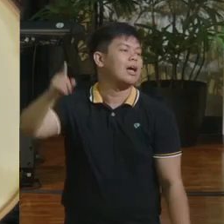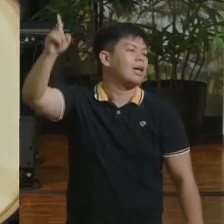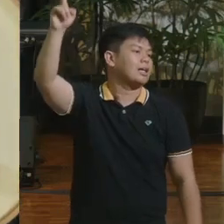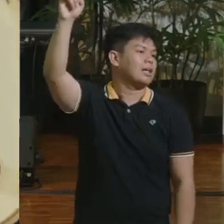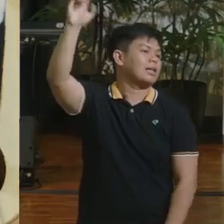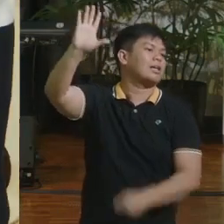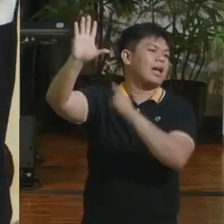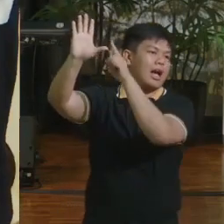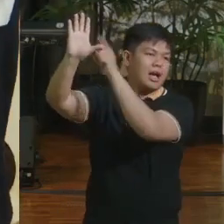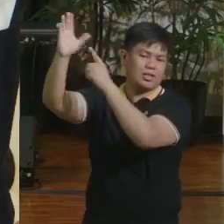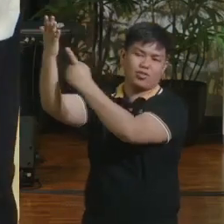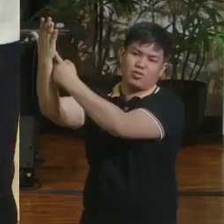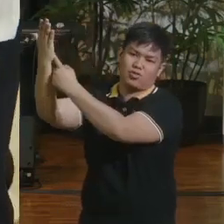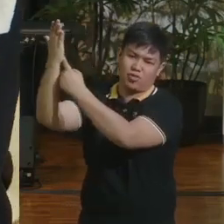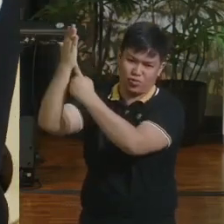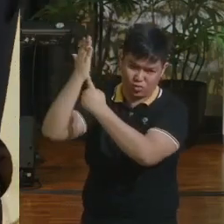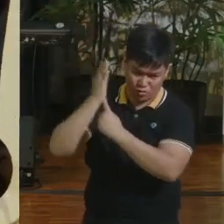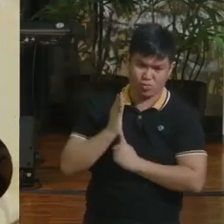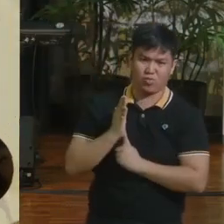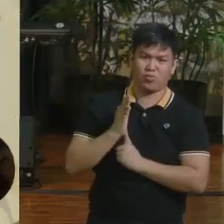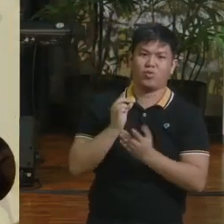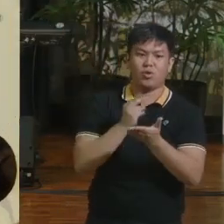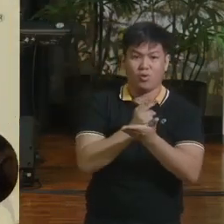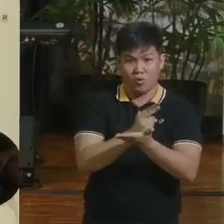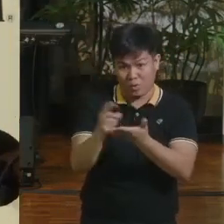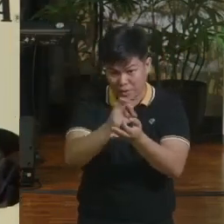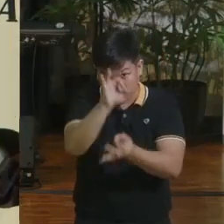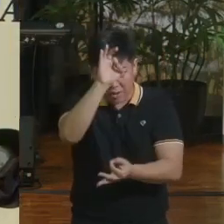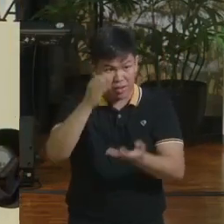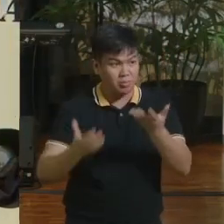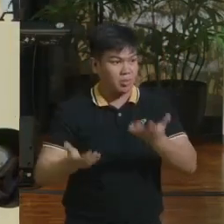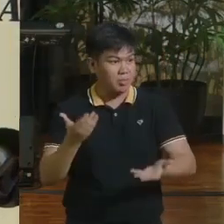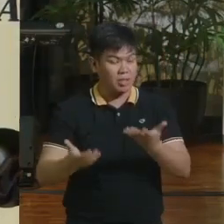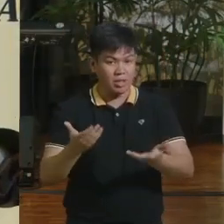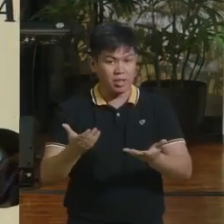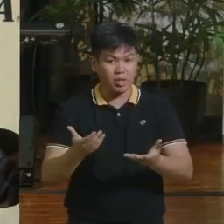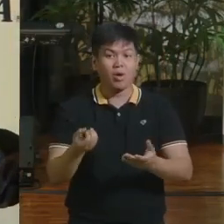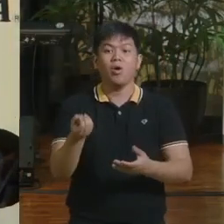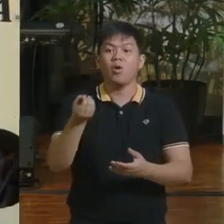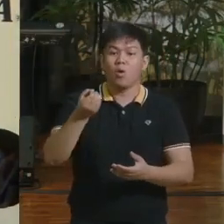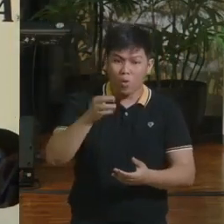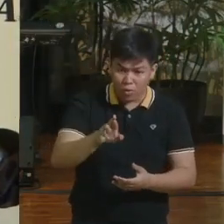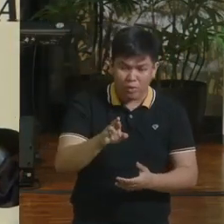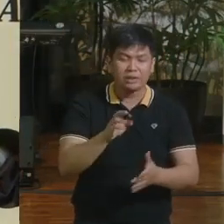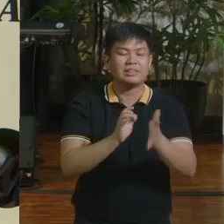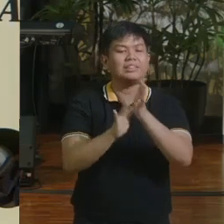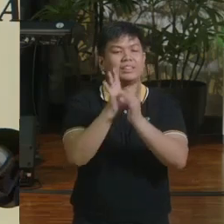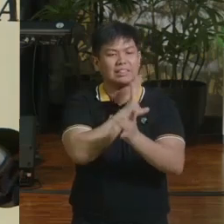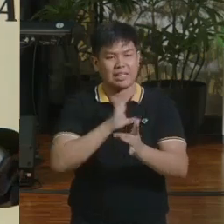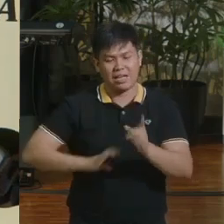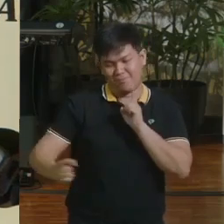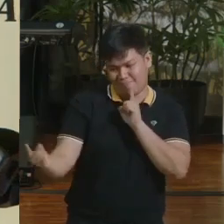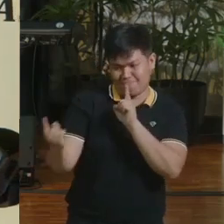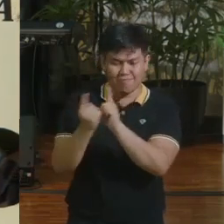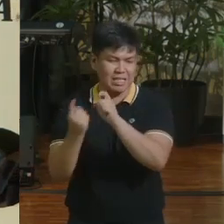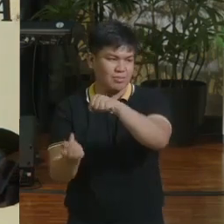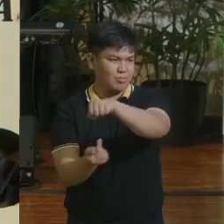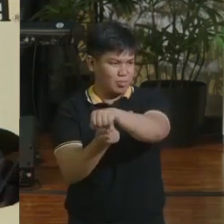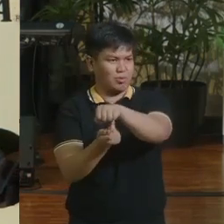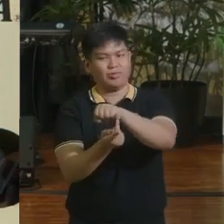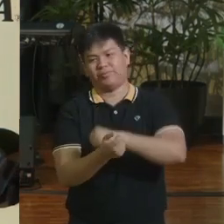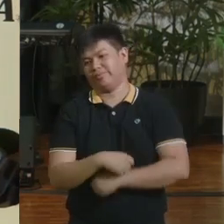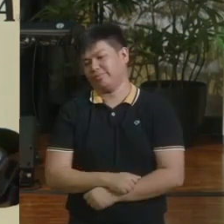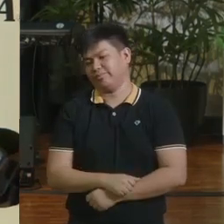ng Panginoon sa pamamagitan ng kanyang Espiritu, sa pamamagitan ng kanyang buhay na anak kay Pablo. At yon ang